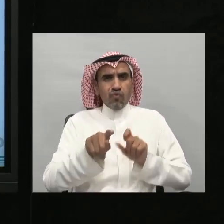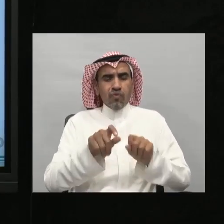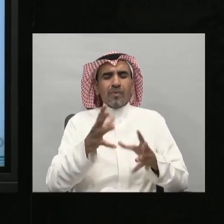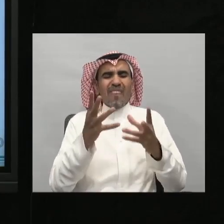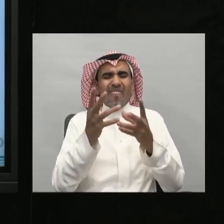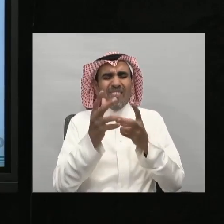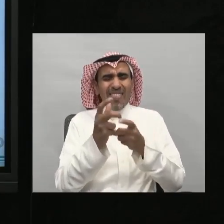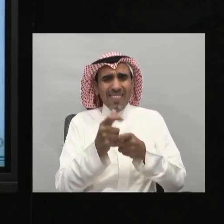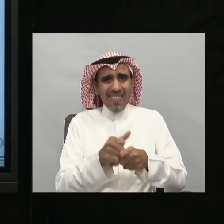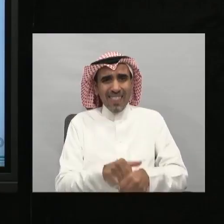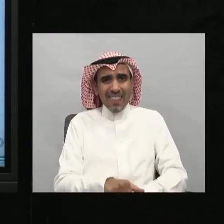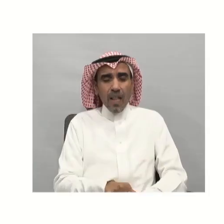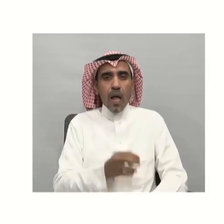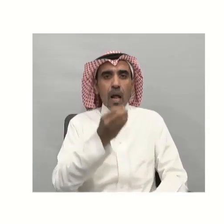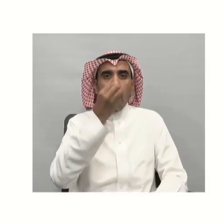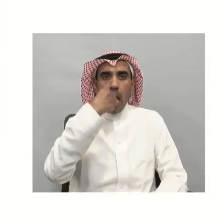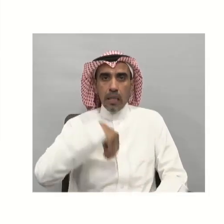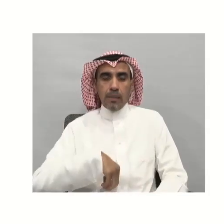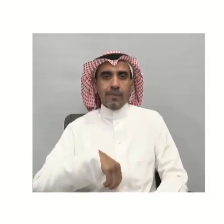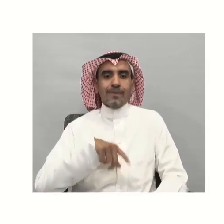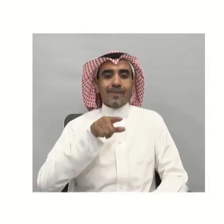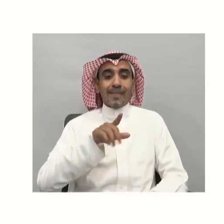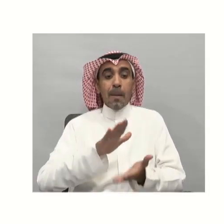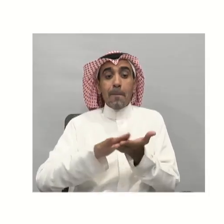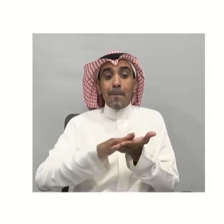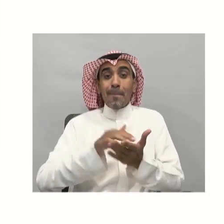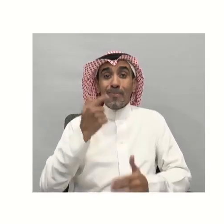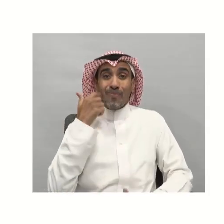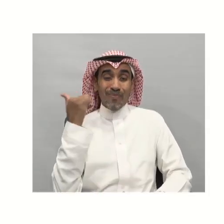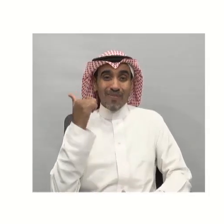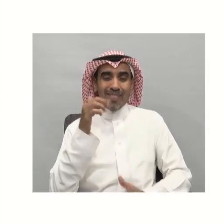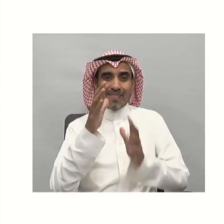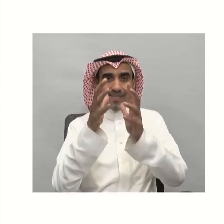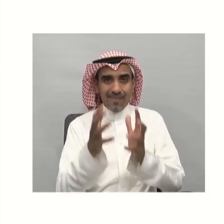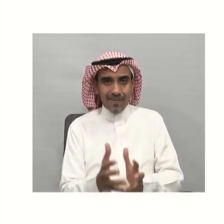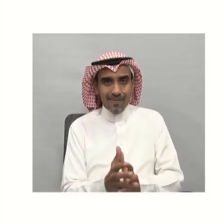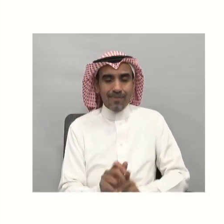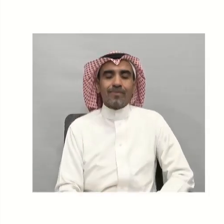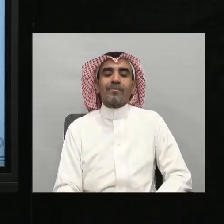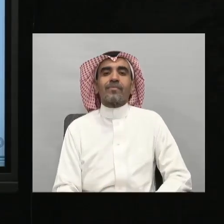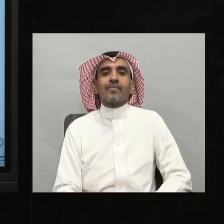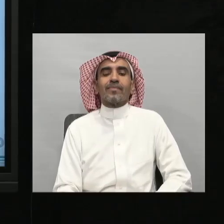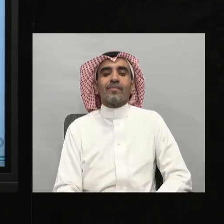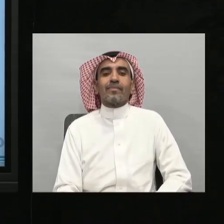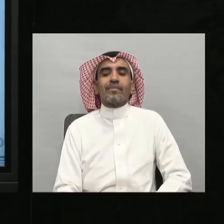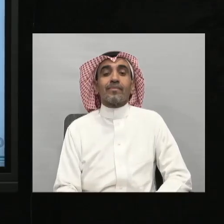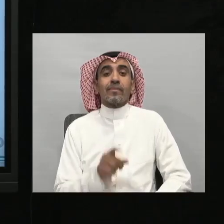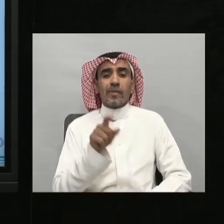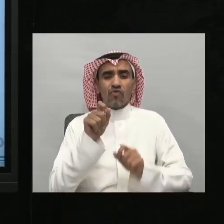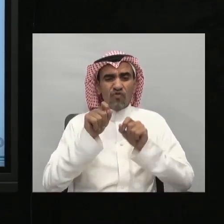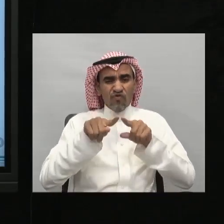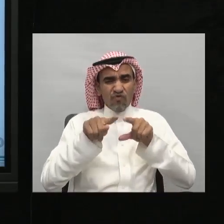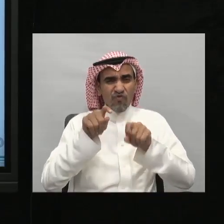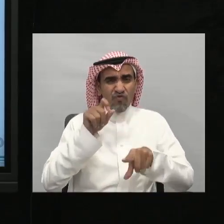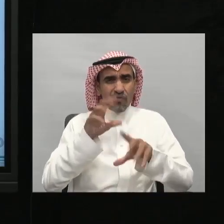على الفريسة التي مفترض أن تكون في هذا المكان داخل التجويف ماذا؟ المعوي. هذه الإنزيمات الهاضمة تساعد